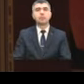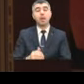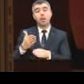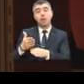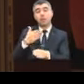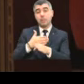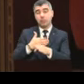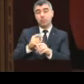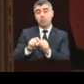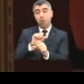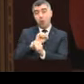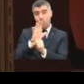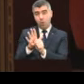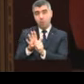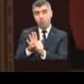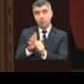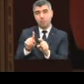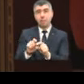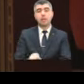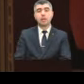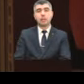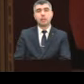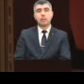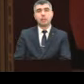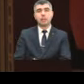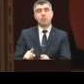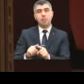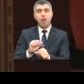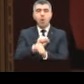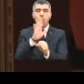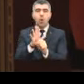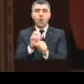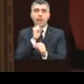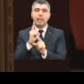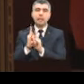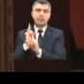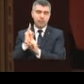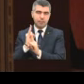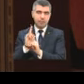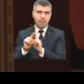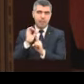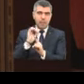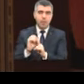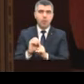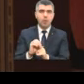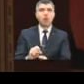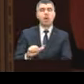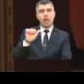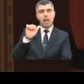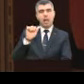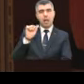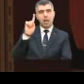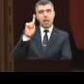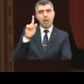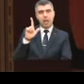يكون أوميكرون كان الفيروس الكورونا الكلاسيكي، ومن بعد جا الألفا، ومن بعد جا الدلتا، والدلتا اللي هو